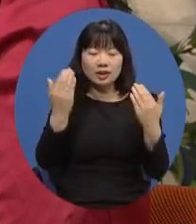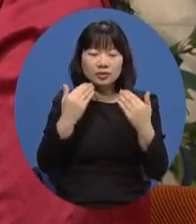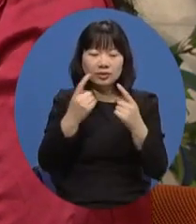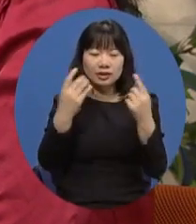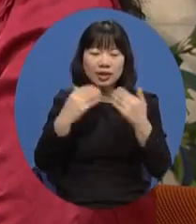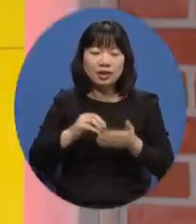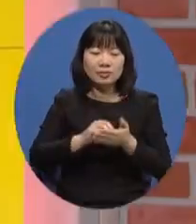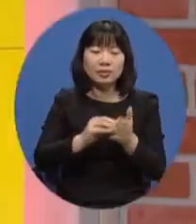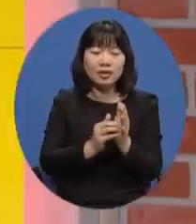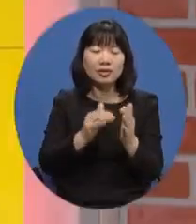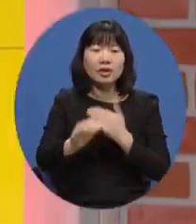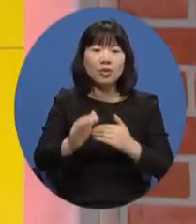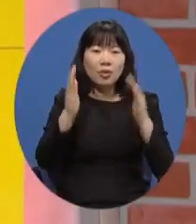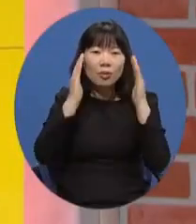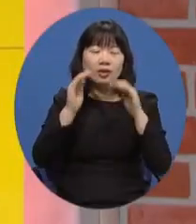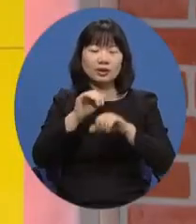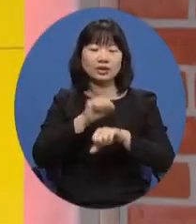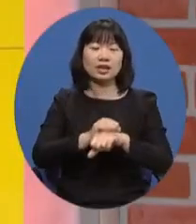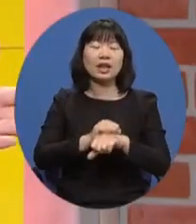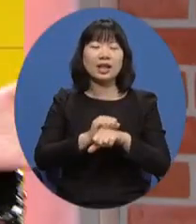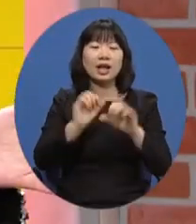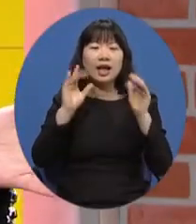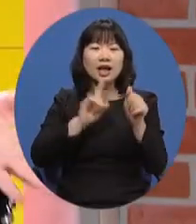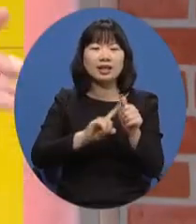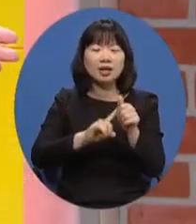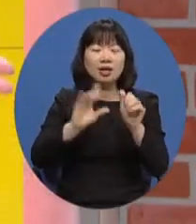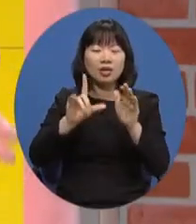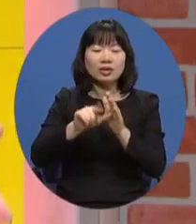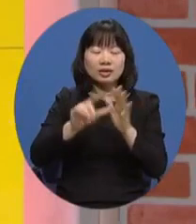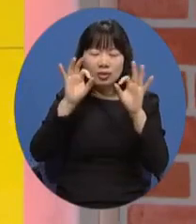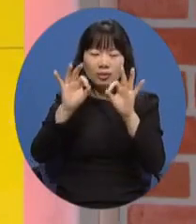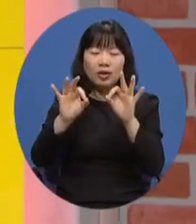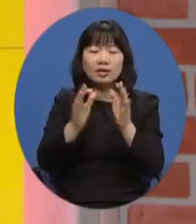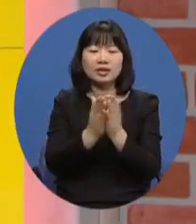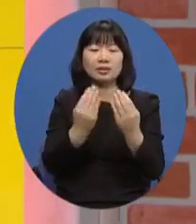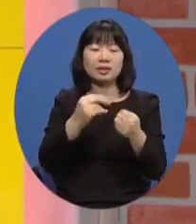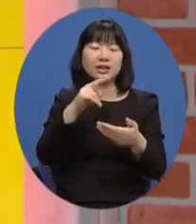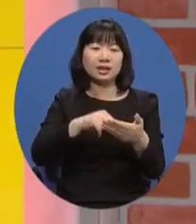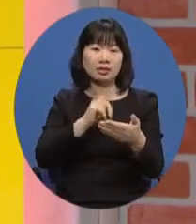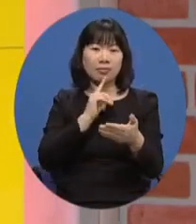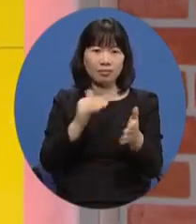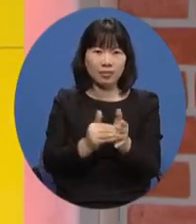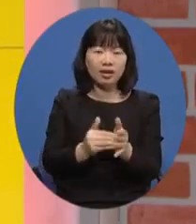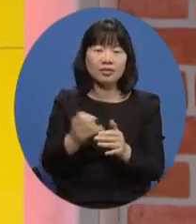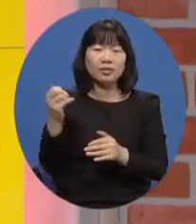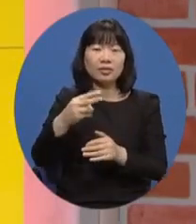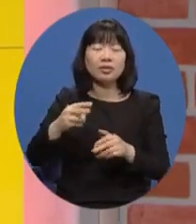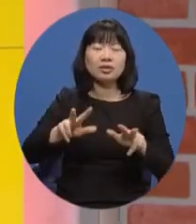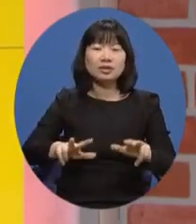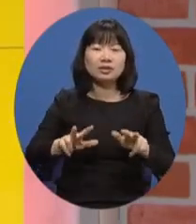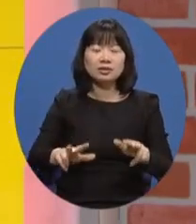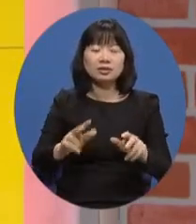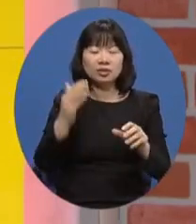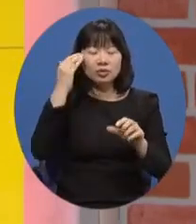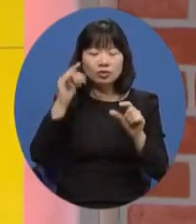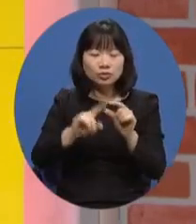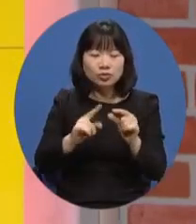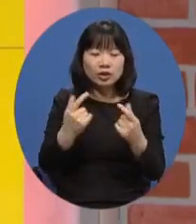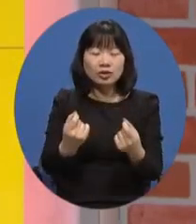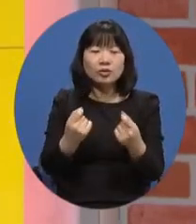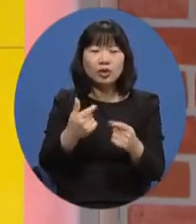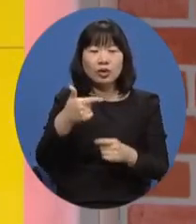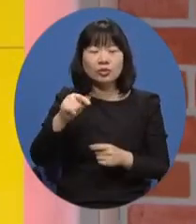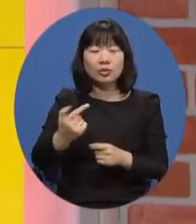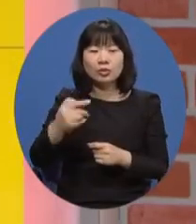대학 가서는 공부를 잘하는 아이들의 어린 시절을 보면 책을 많이 읽은 아이들이에요. 그리고 요즘 뭐 국어 같은 거 막